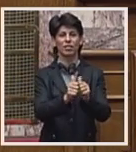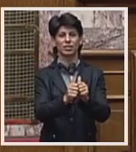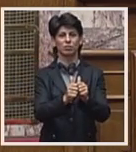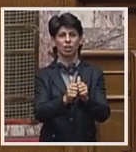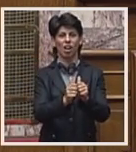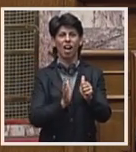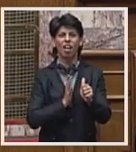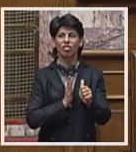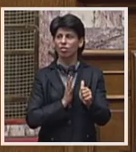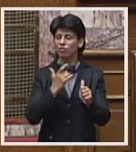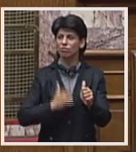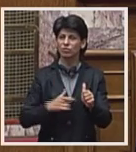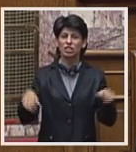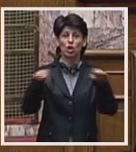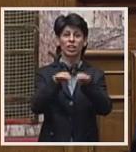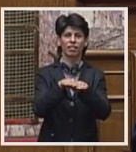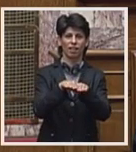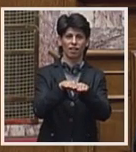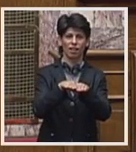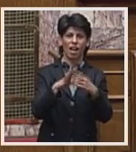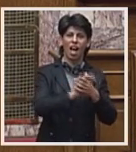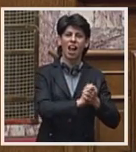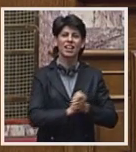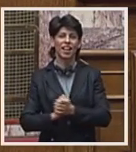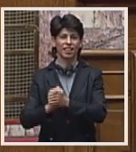ανθρωπιά, η ισότητα, η αλληλεγγύη.